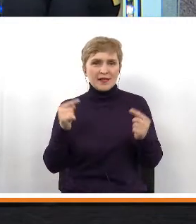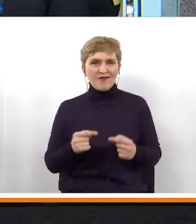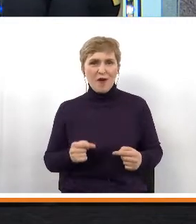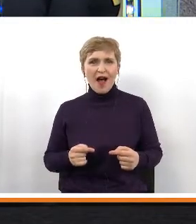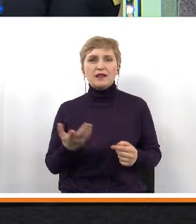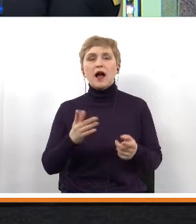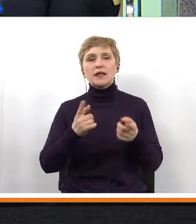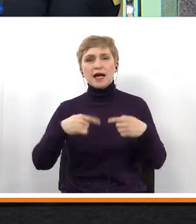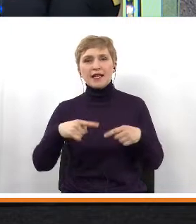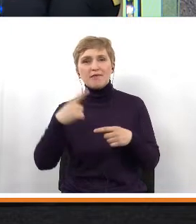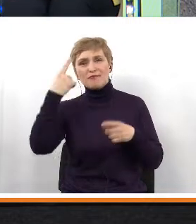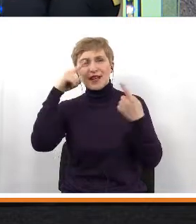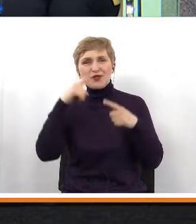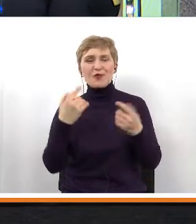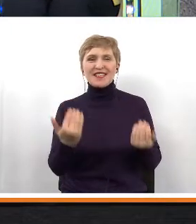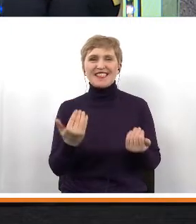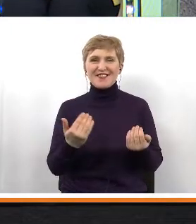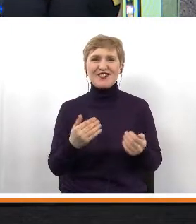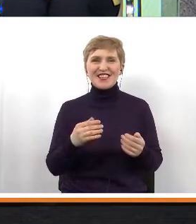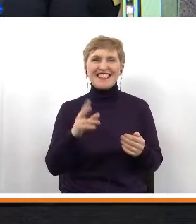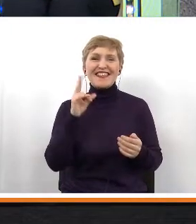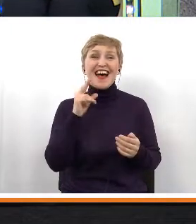когда организаторы придумывали сегодняшнюю дату